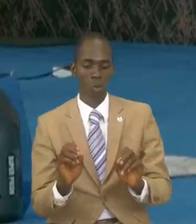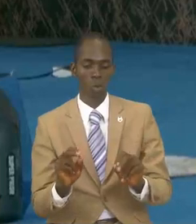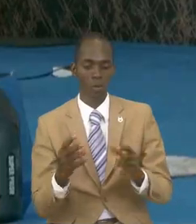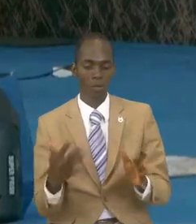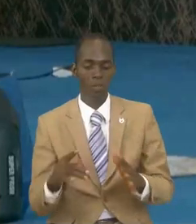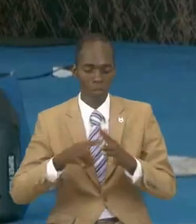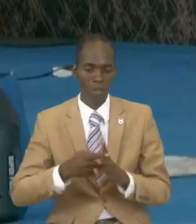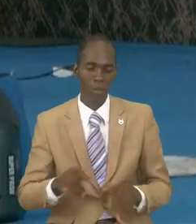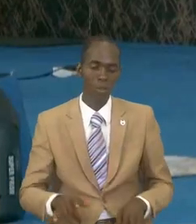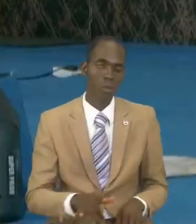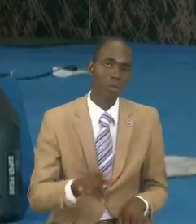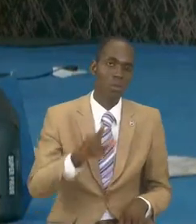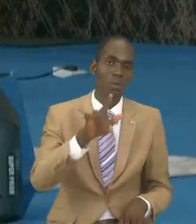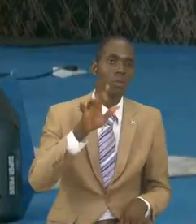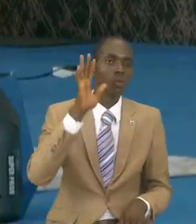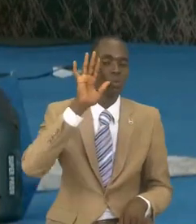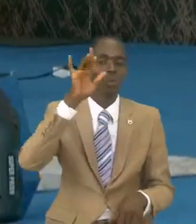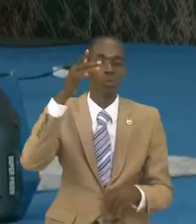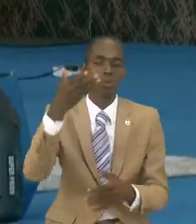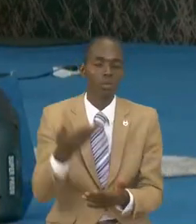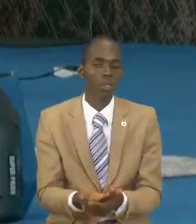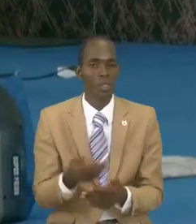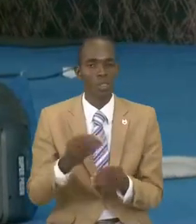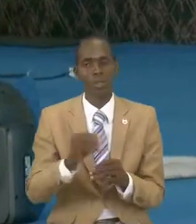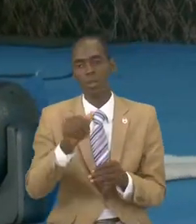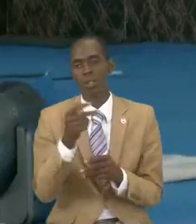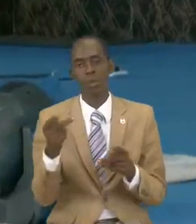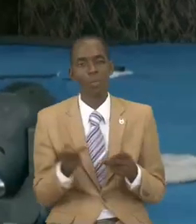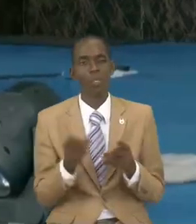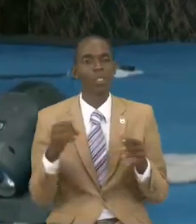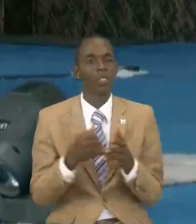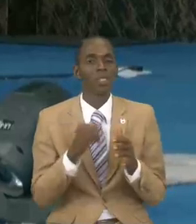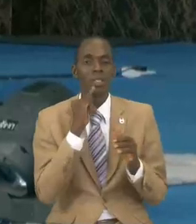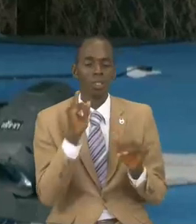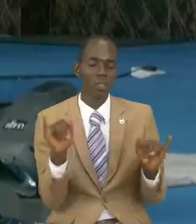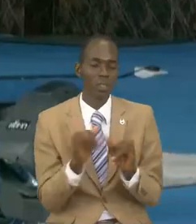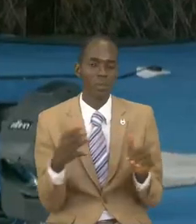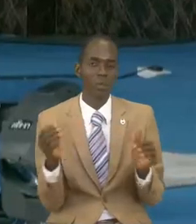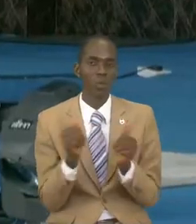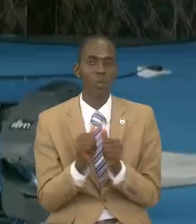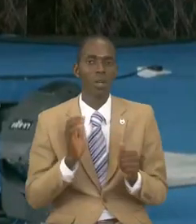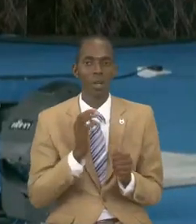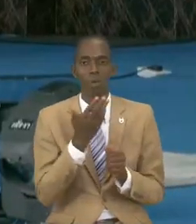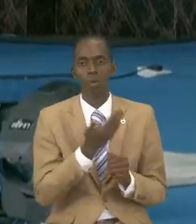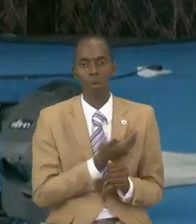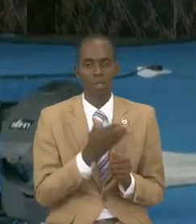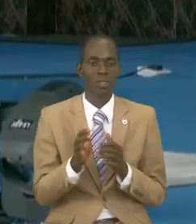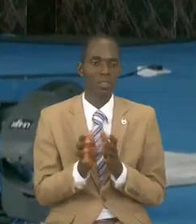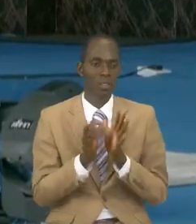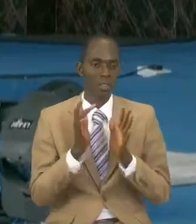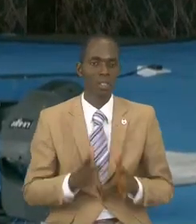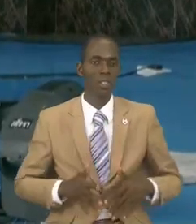chose et puis vous oubliez cela, vous allez vous voir atterrir à une autre destination. Cela s'applique à la vie